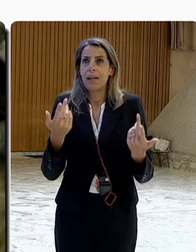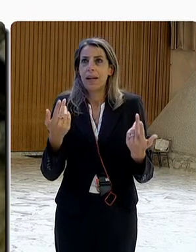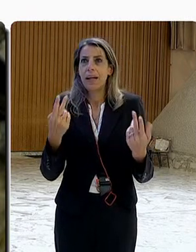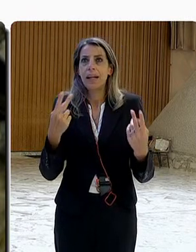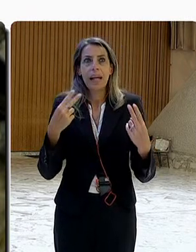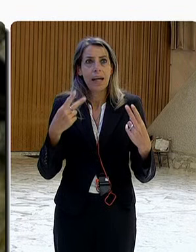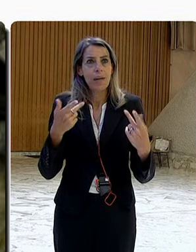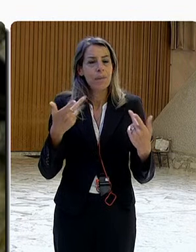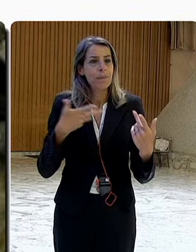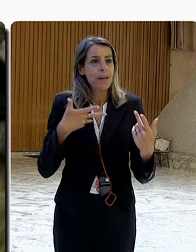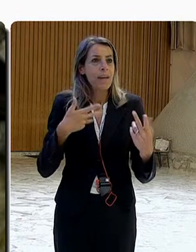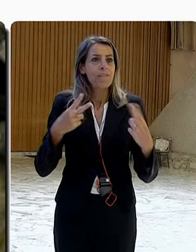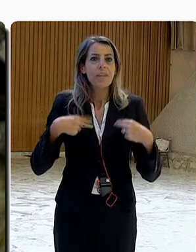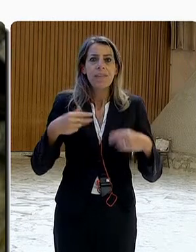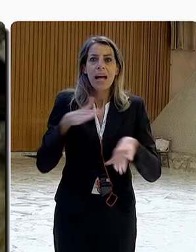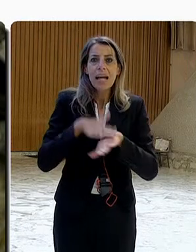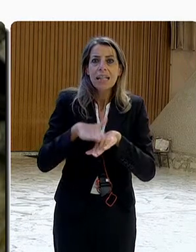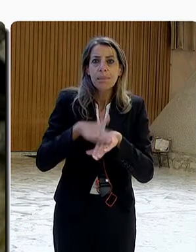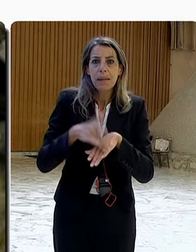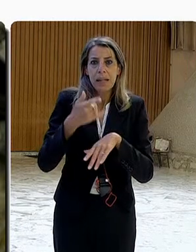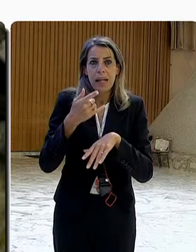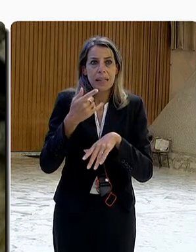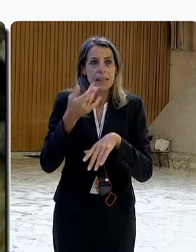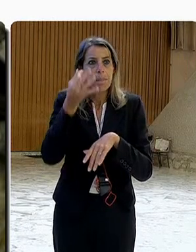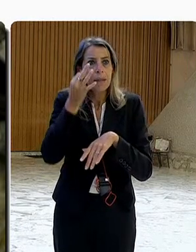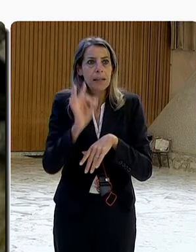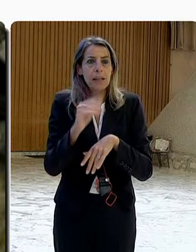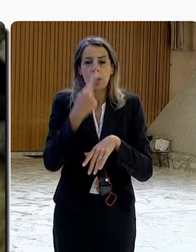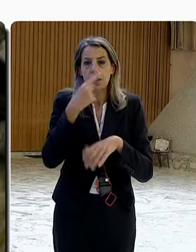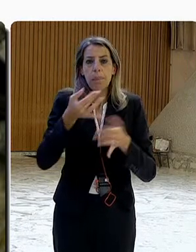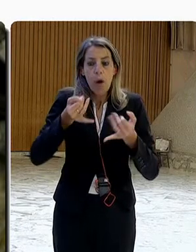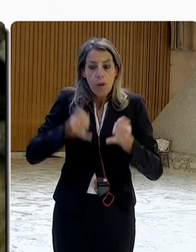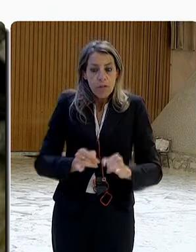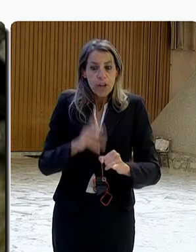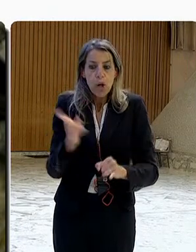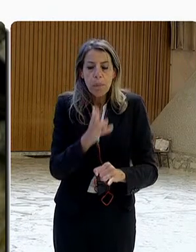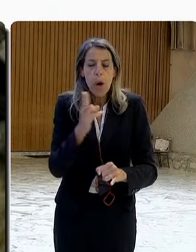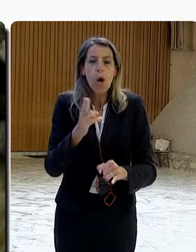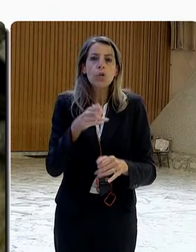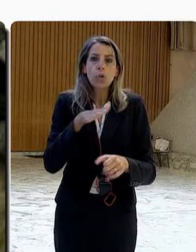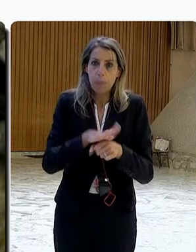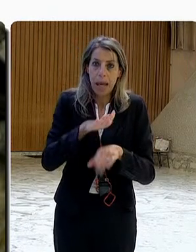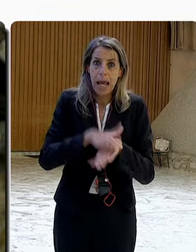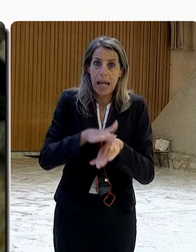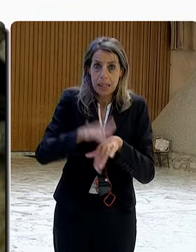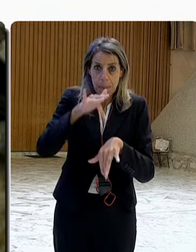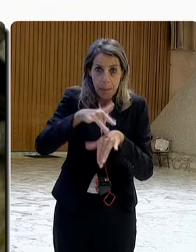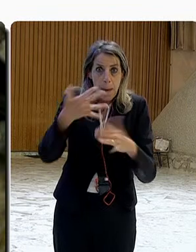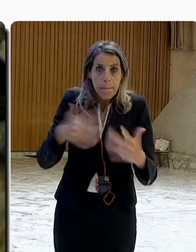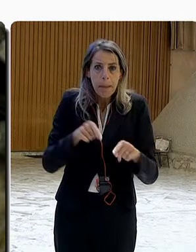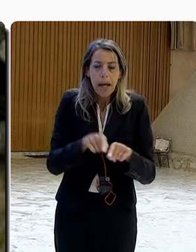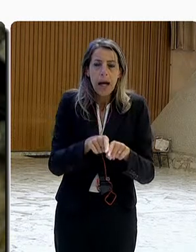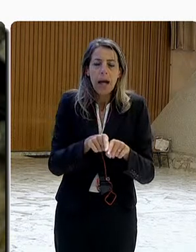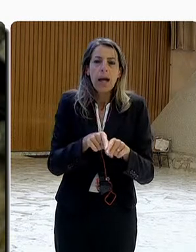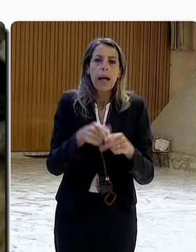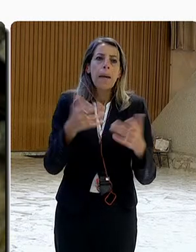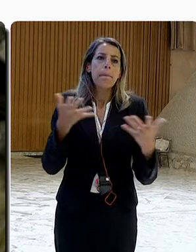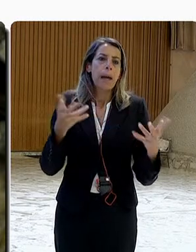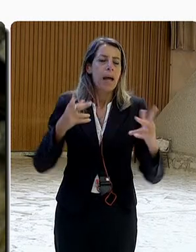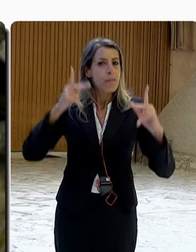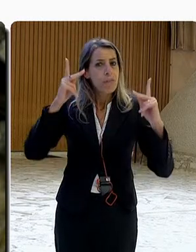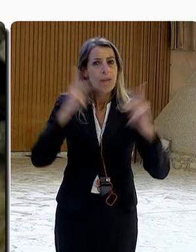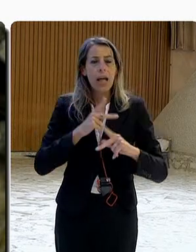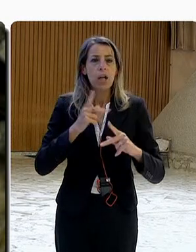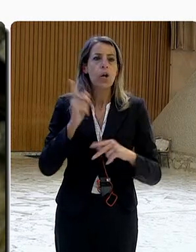esperienze particolari come la morte di un figlio. Non si tratta tuttavia